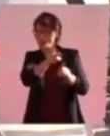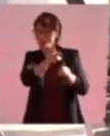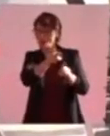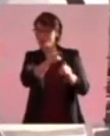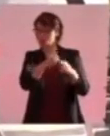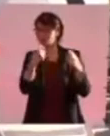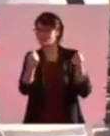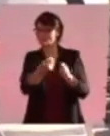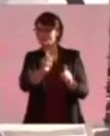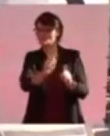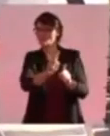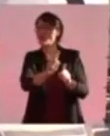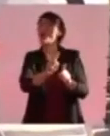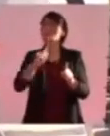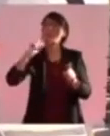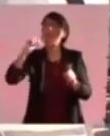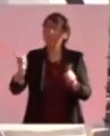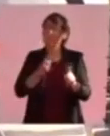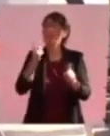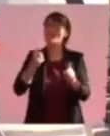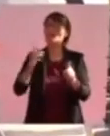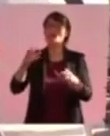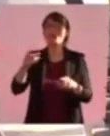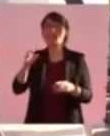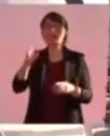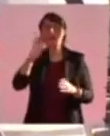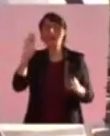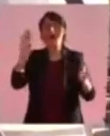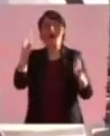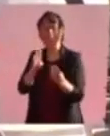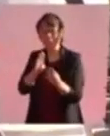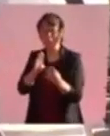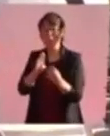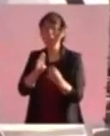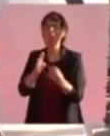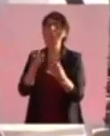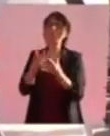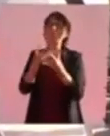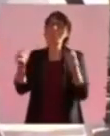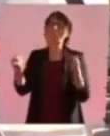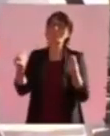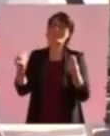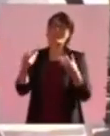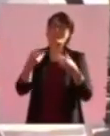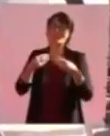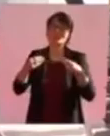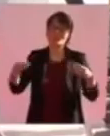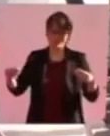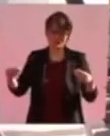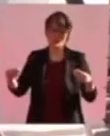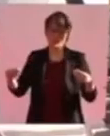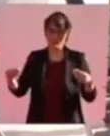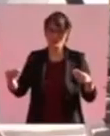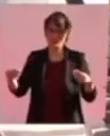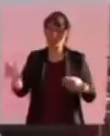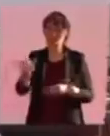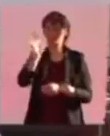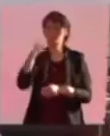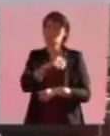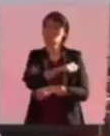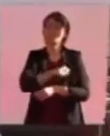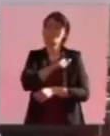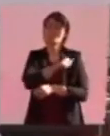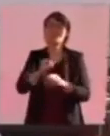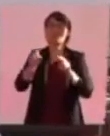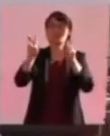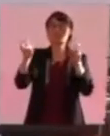multidisciplinare pensiamo alle infermiere di comunità di famiglia ad esempio è per noi per per noi